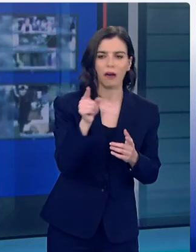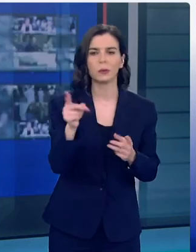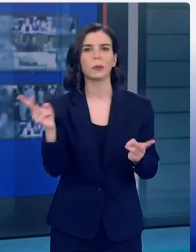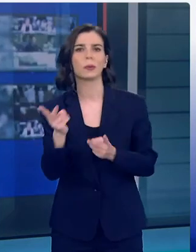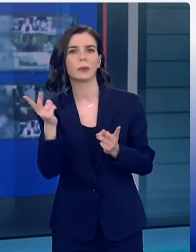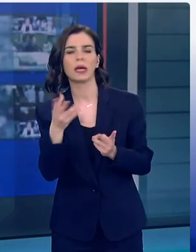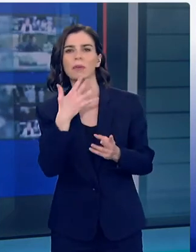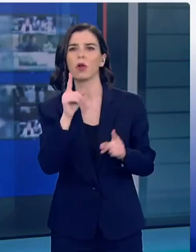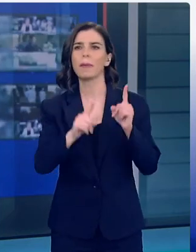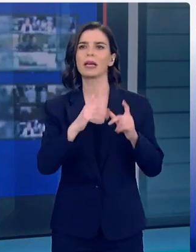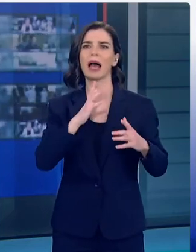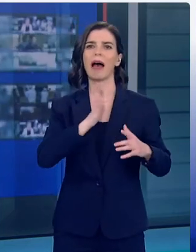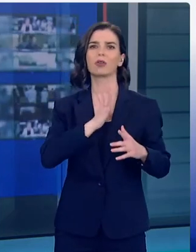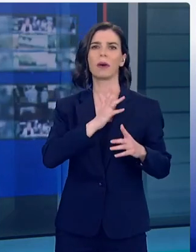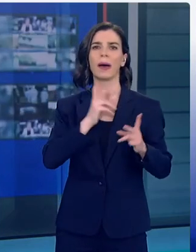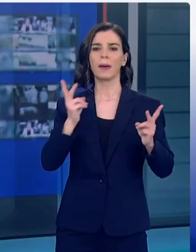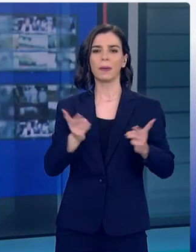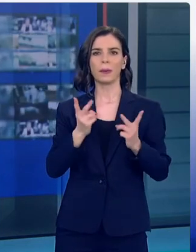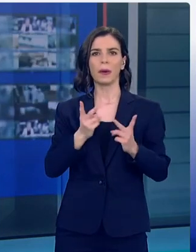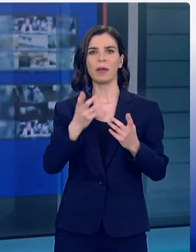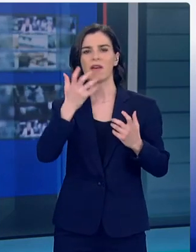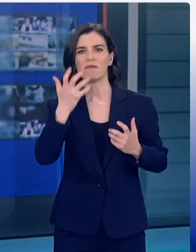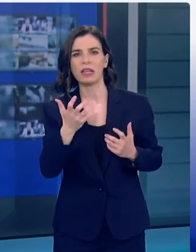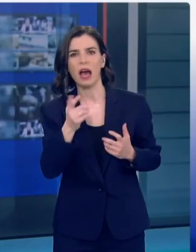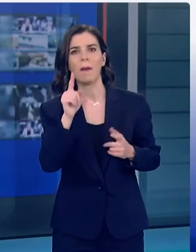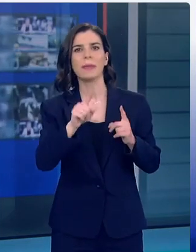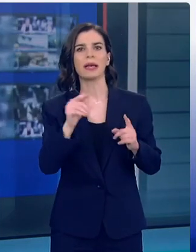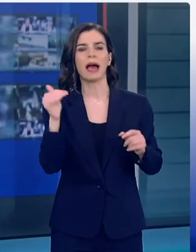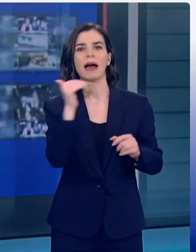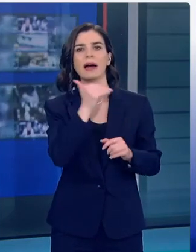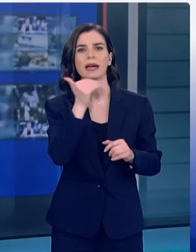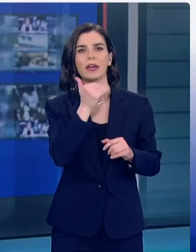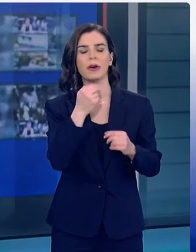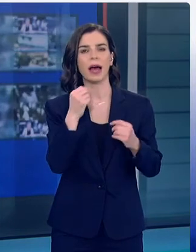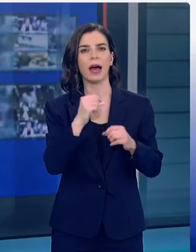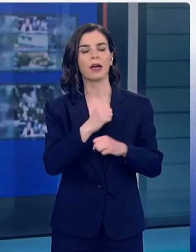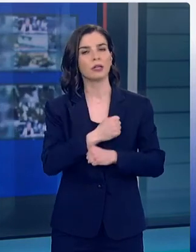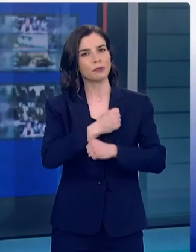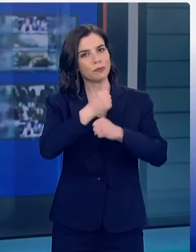κάποιοι οργανισμοί αντιδρούν διαφορετικά, κάποιοι γρήγορα κατά κάποιον τρόπο